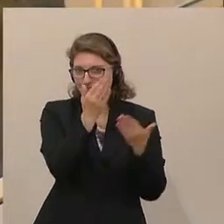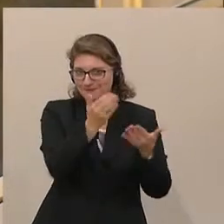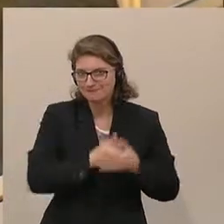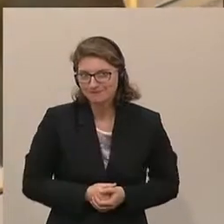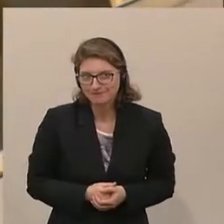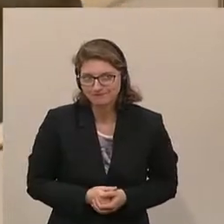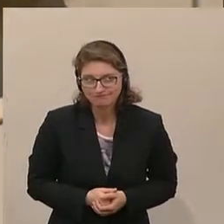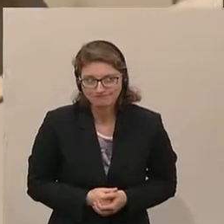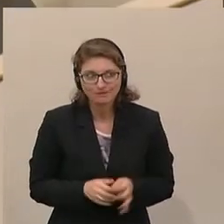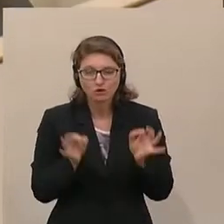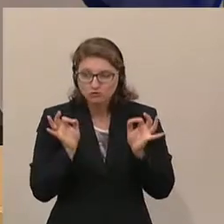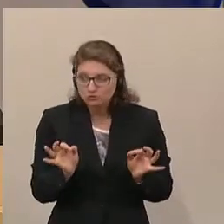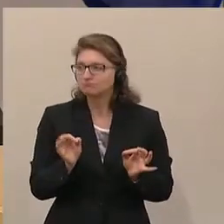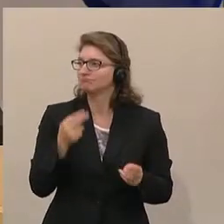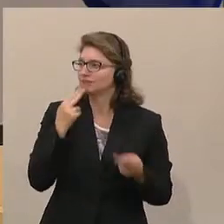Opfer fort.